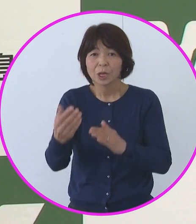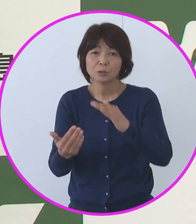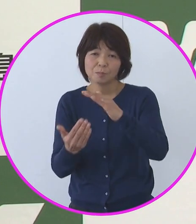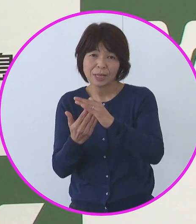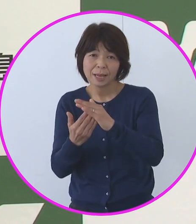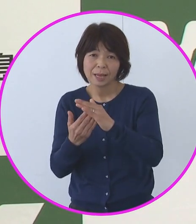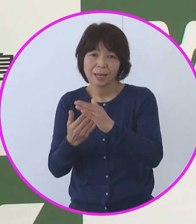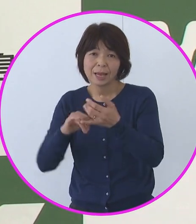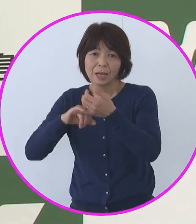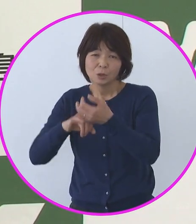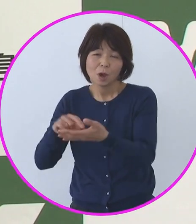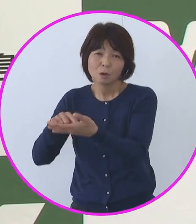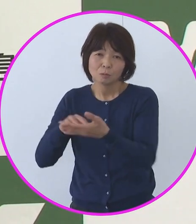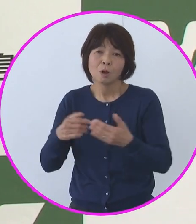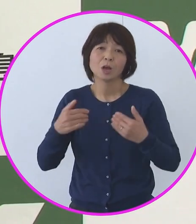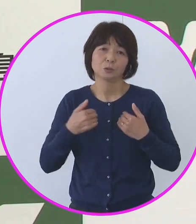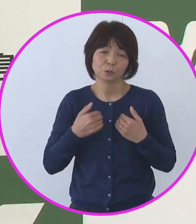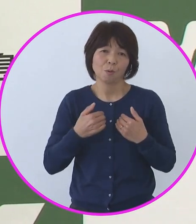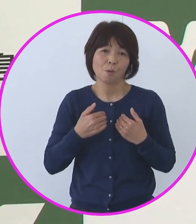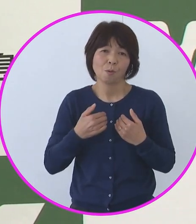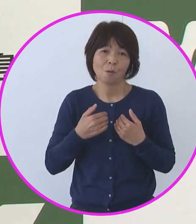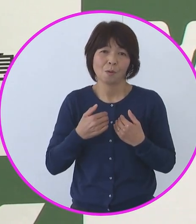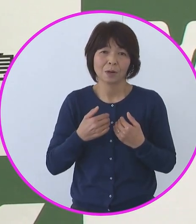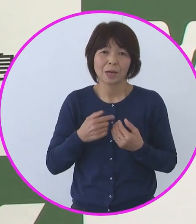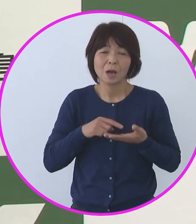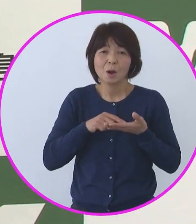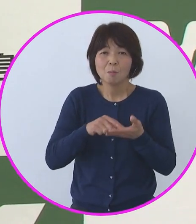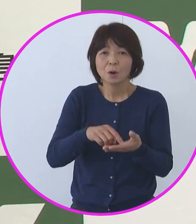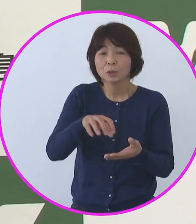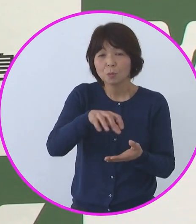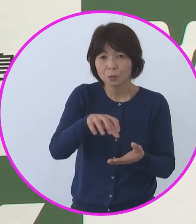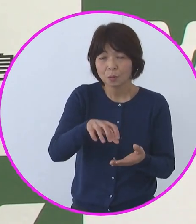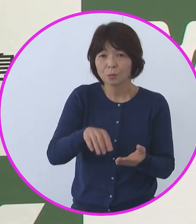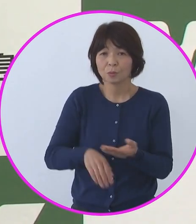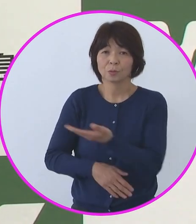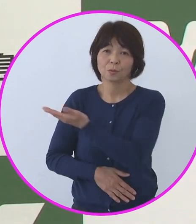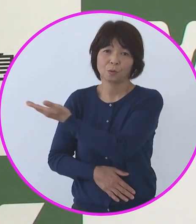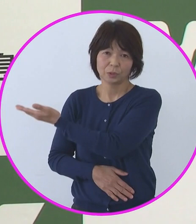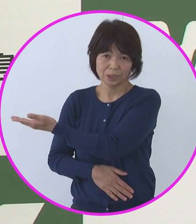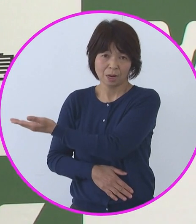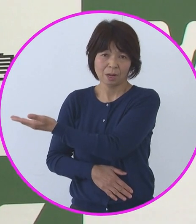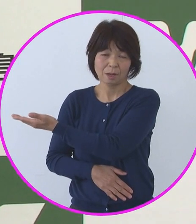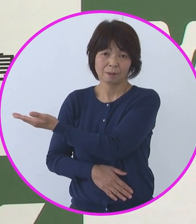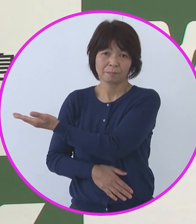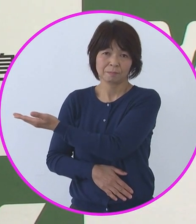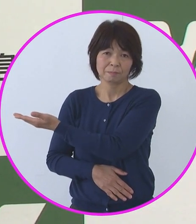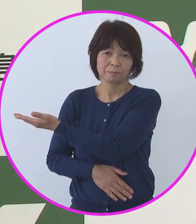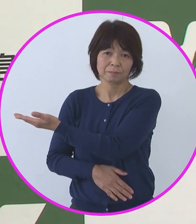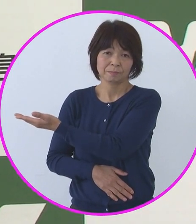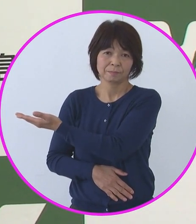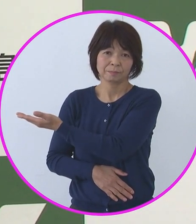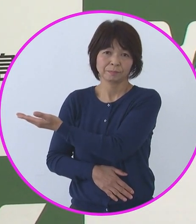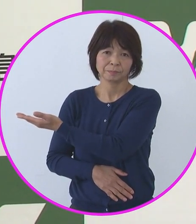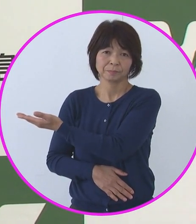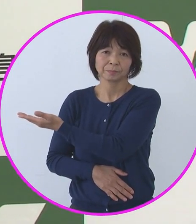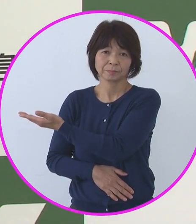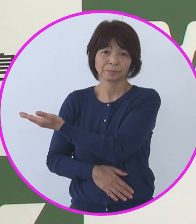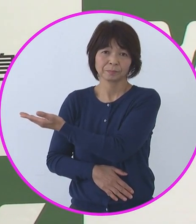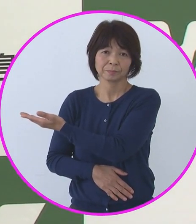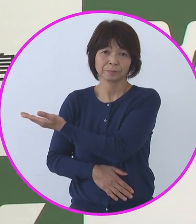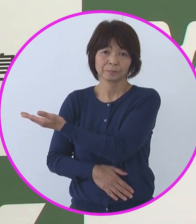。申し込み締め切りは3月1日金曜日です。申し込みは地域包括支援センター電